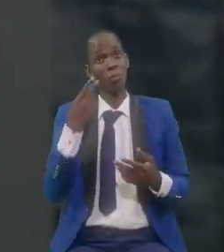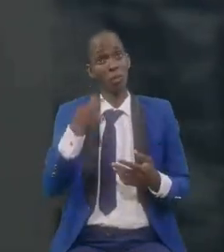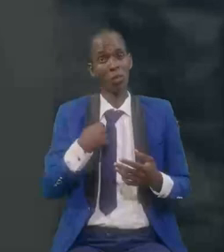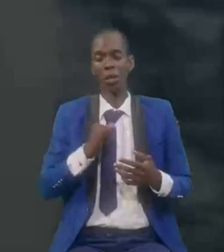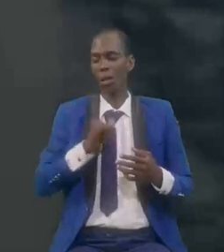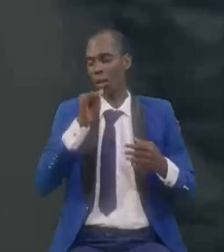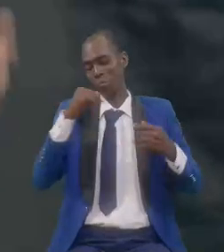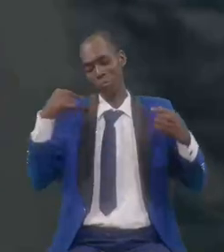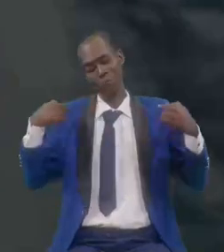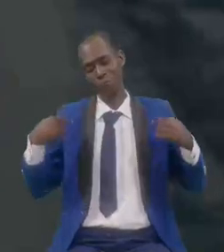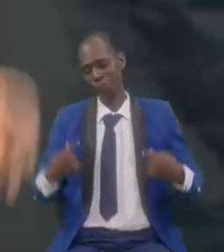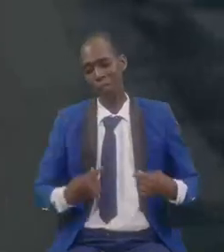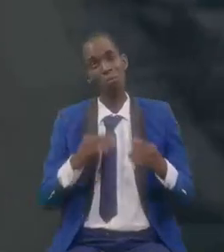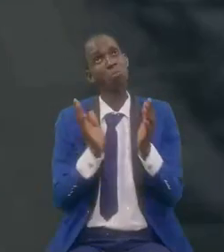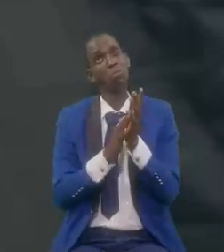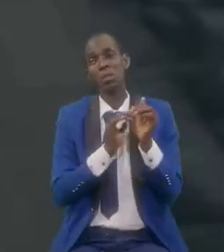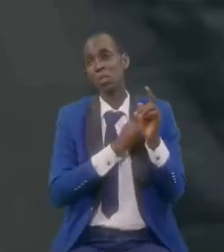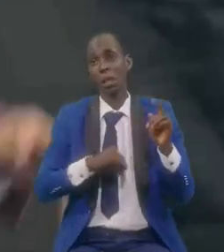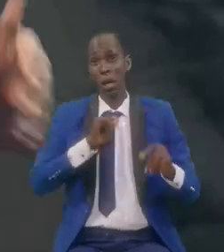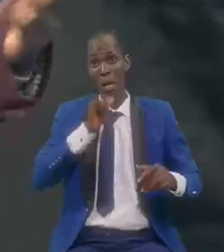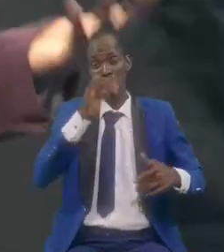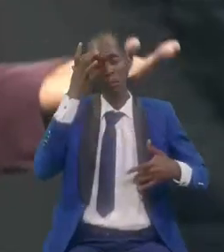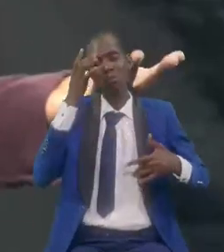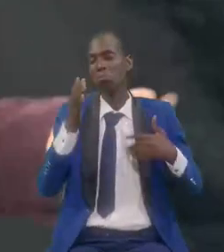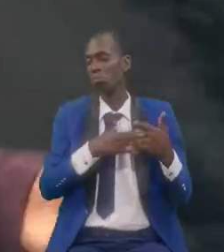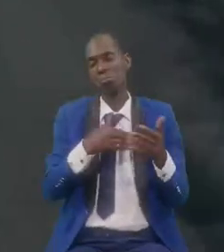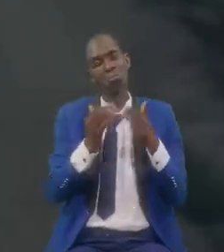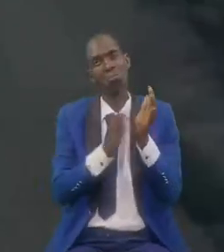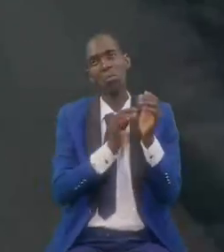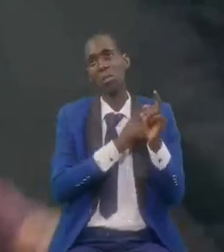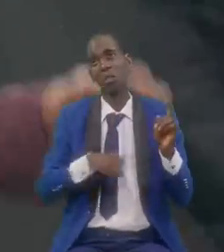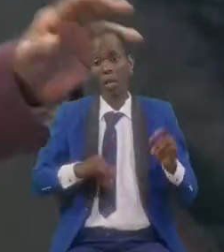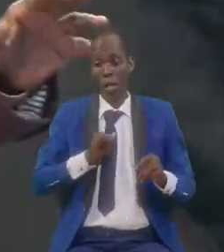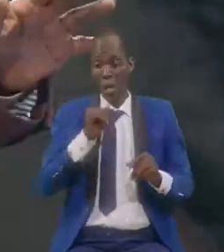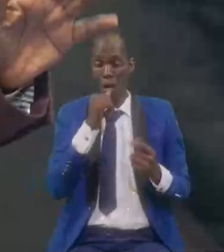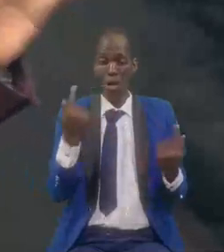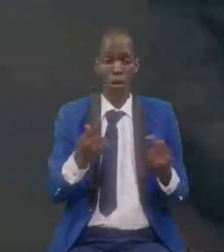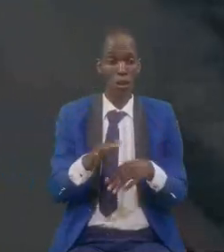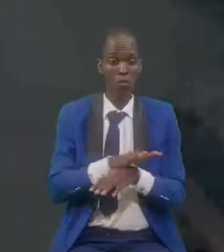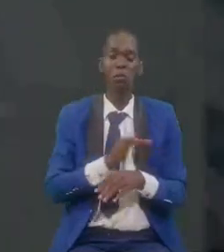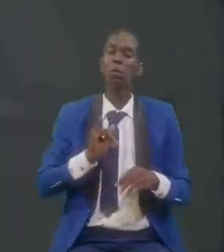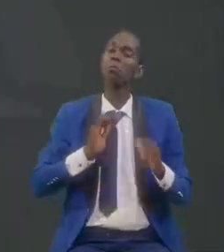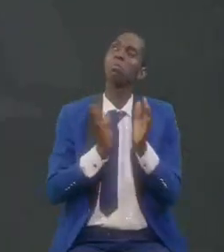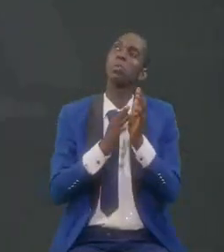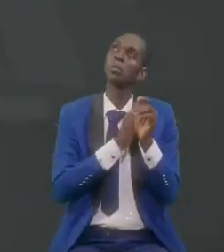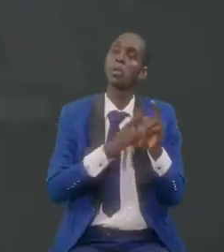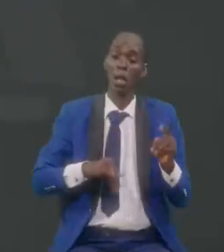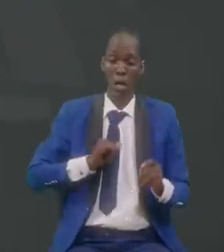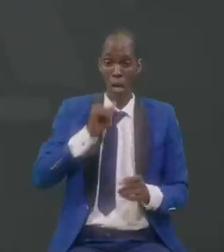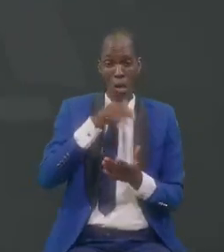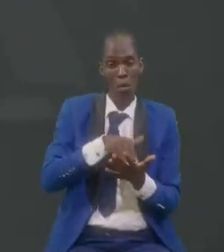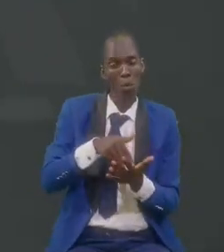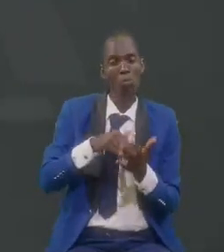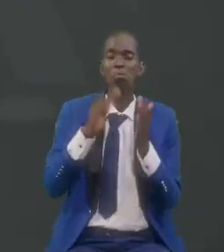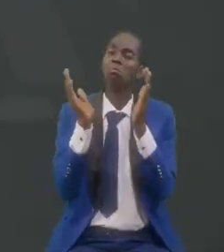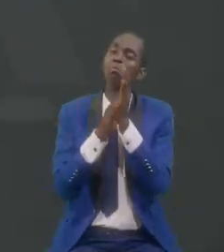tourmenté, gloire à Dieu. Je suis malade, gloire à Dieu. Je suis pécheur, gloire à Dieu. Je suis faible, gloire à